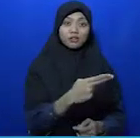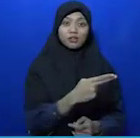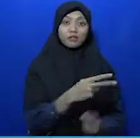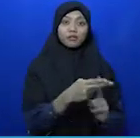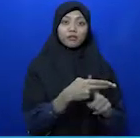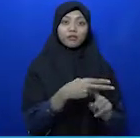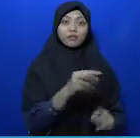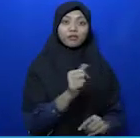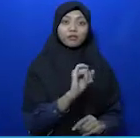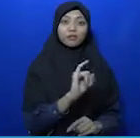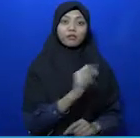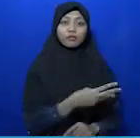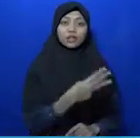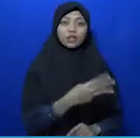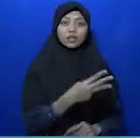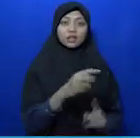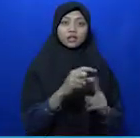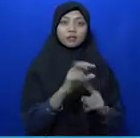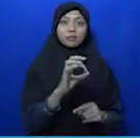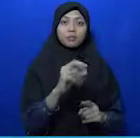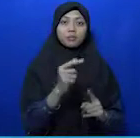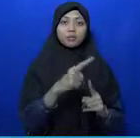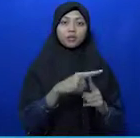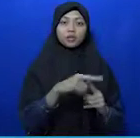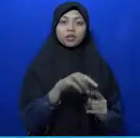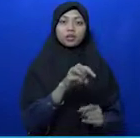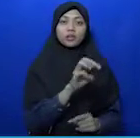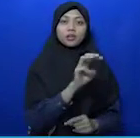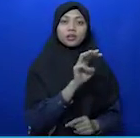31, Freeport 29.